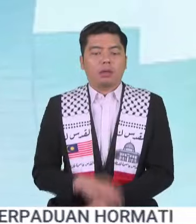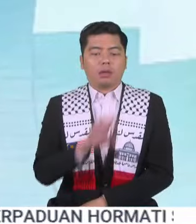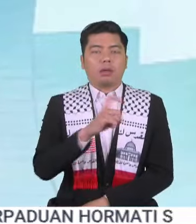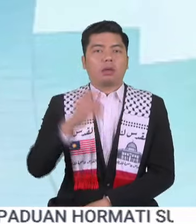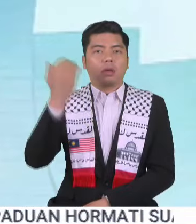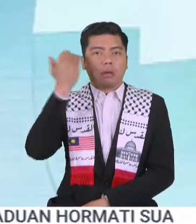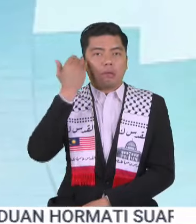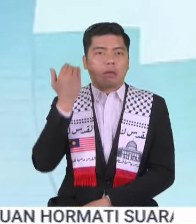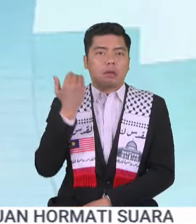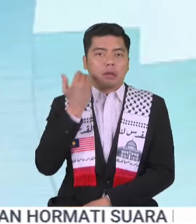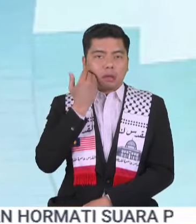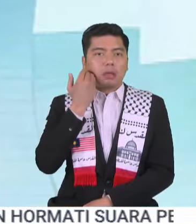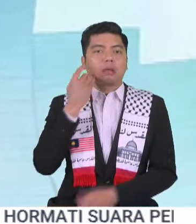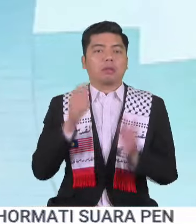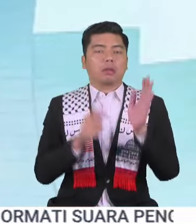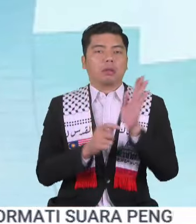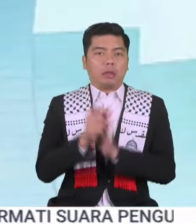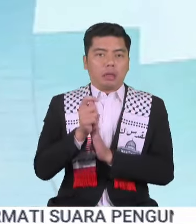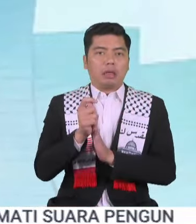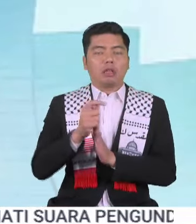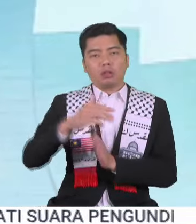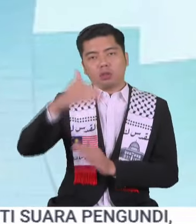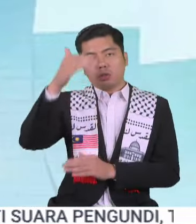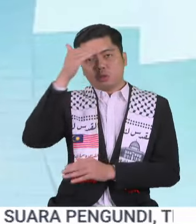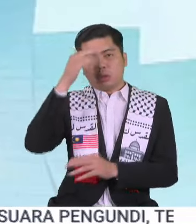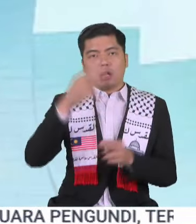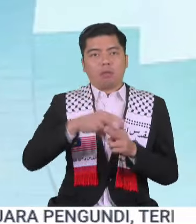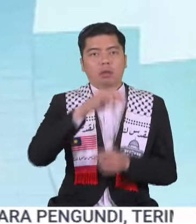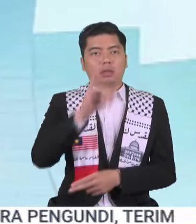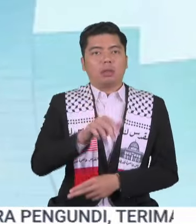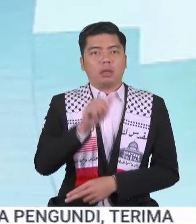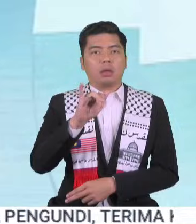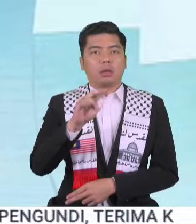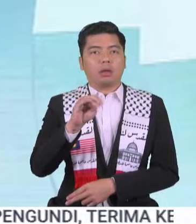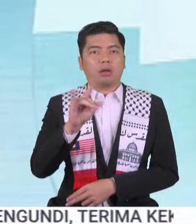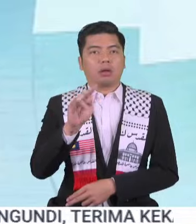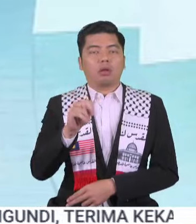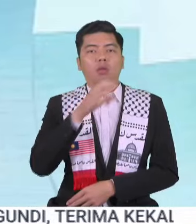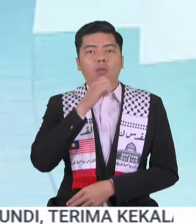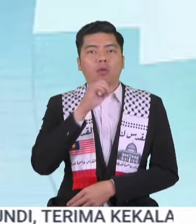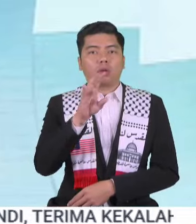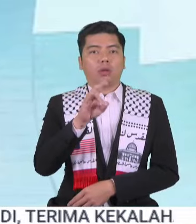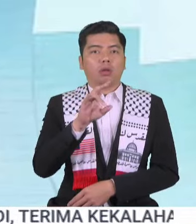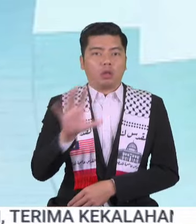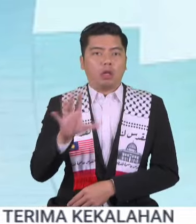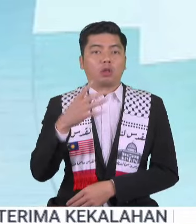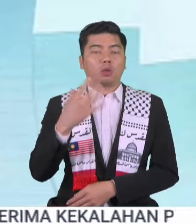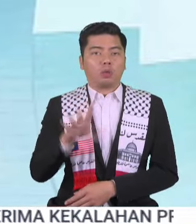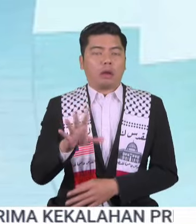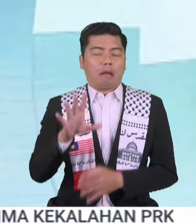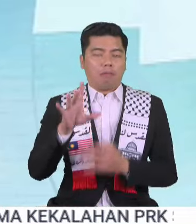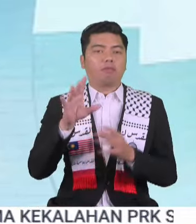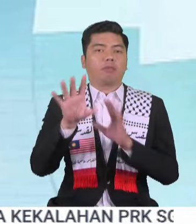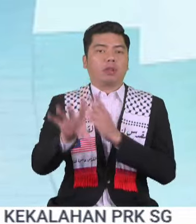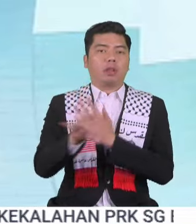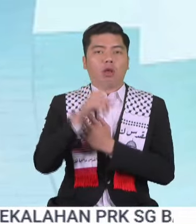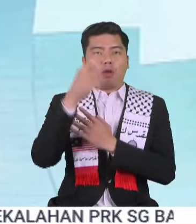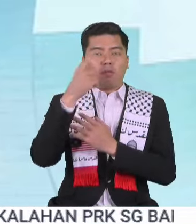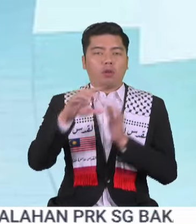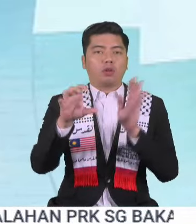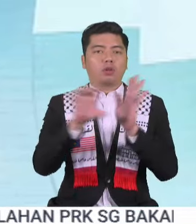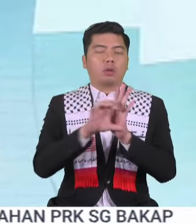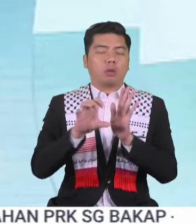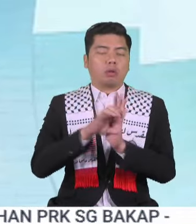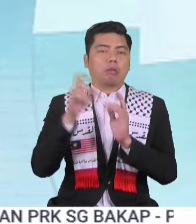bekas Hakim syarie Mahkamah tinggi Syariah Negeri Johor jainuddin matsum 75 tahun dinobatkan sebagai penerima Anugerah tokoh